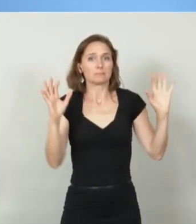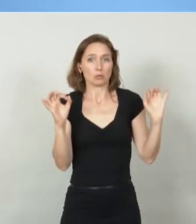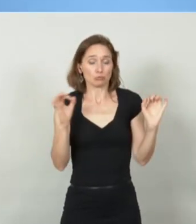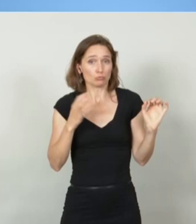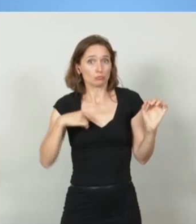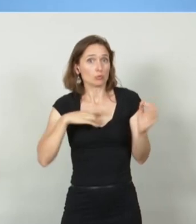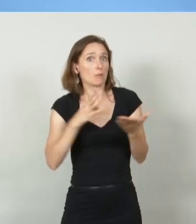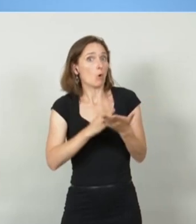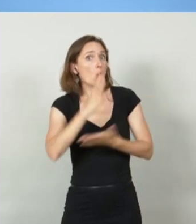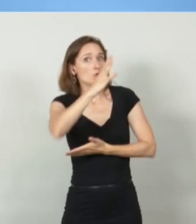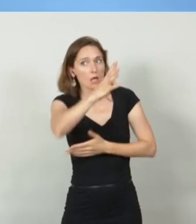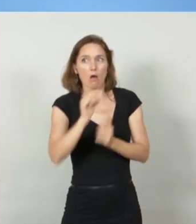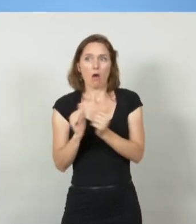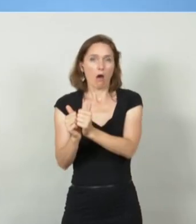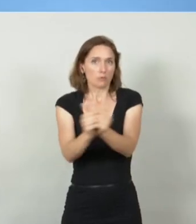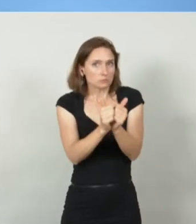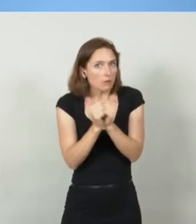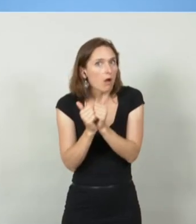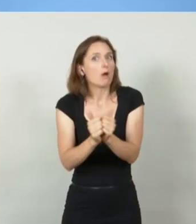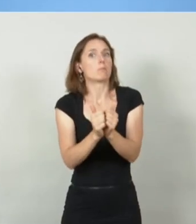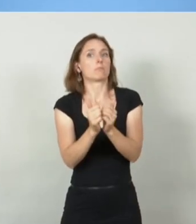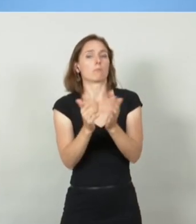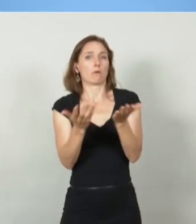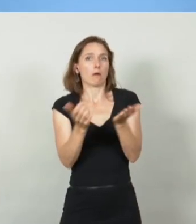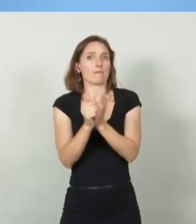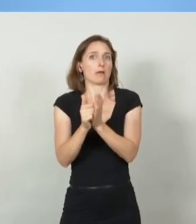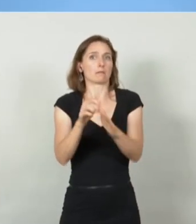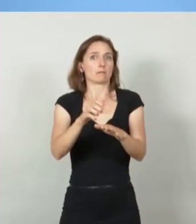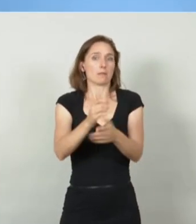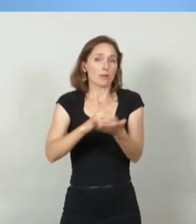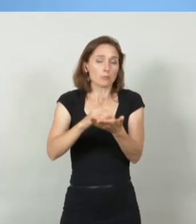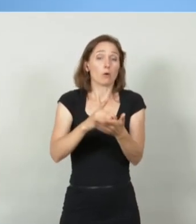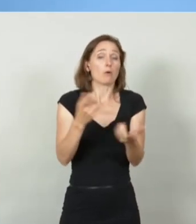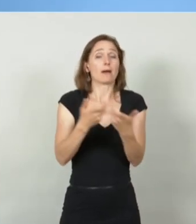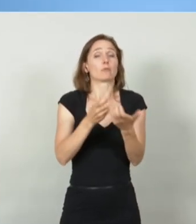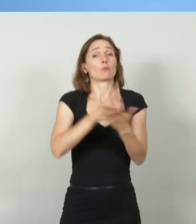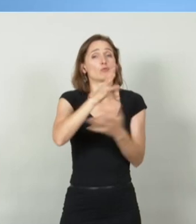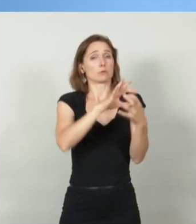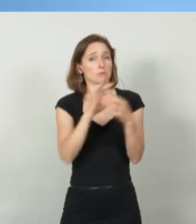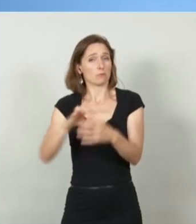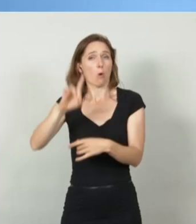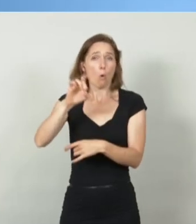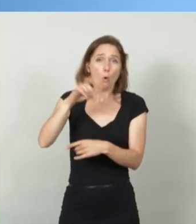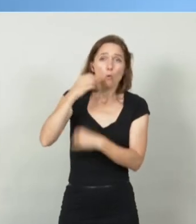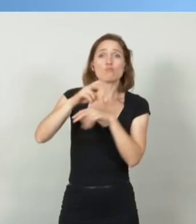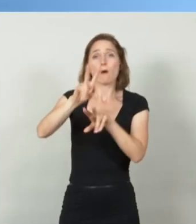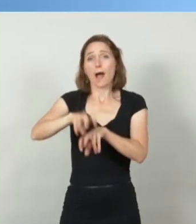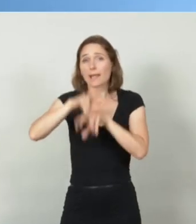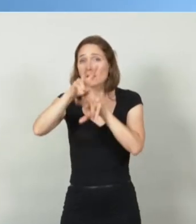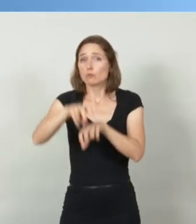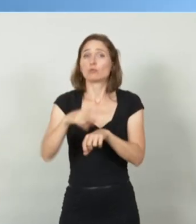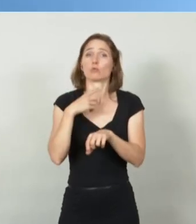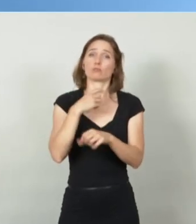communs de nouveaux projets à construire notamment sur l'eau sur l'agriculture donc nous travaillerons ensemble au sein de la plateforme